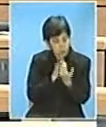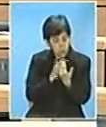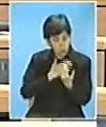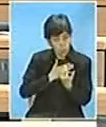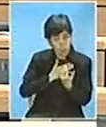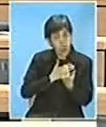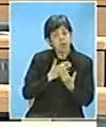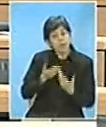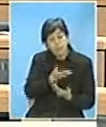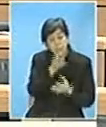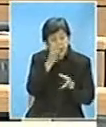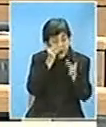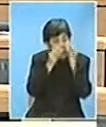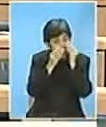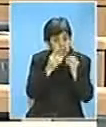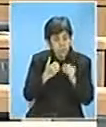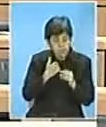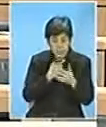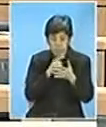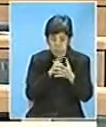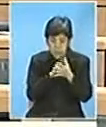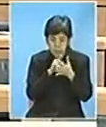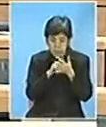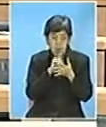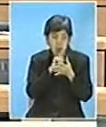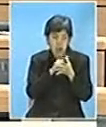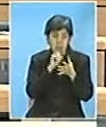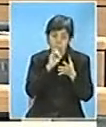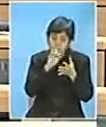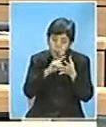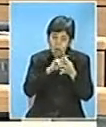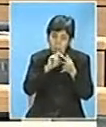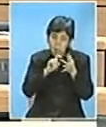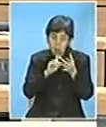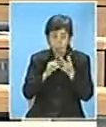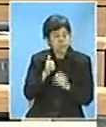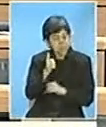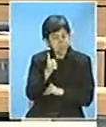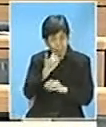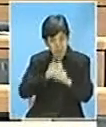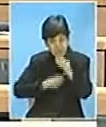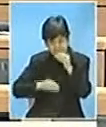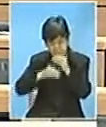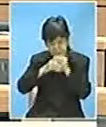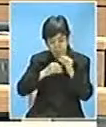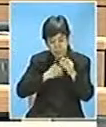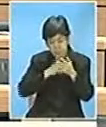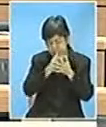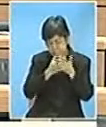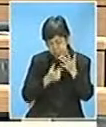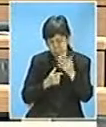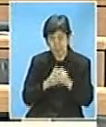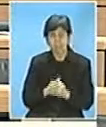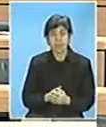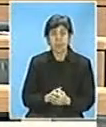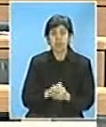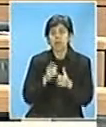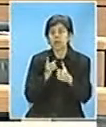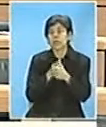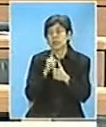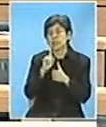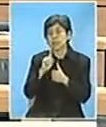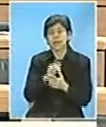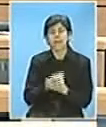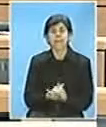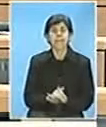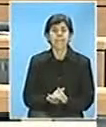ภาแห่งนี้นะครับซึ่งมาตอบทั้ง5คำถามครบถ้วนนะครับแต่ผมเองก็ขอเสริมสักเล็กน้อยนะครับภายใน5คำถามนี้นะครับอย่างข้อที่1นะครับที่บอ